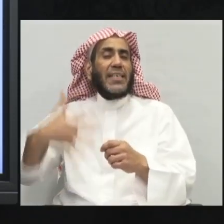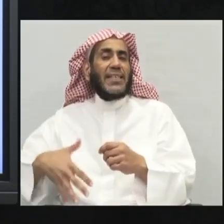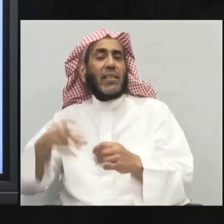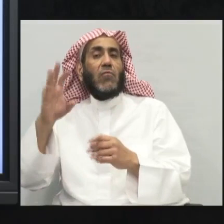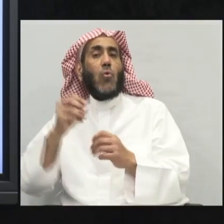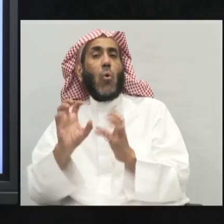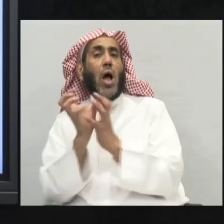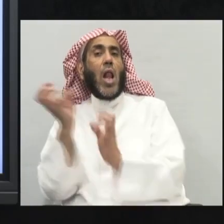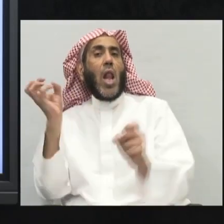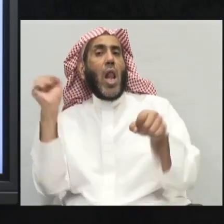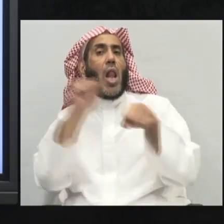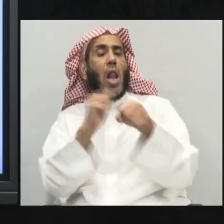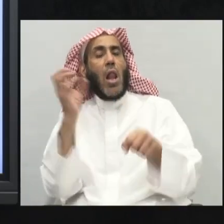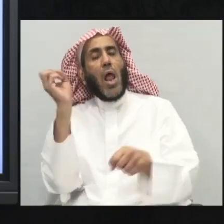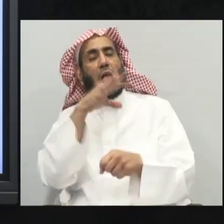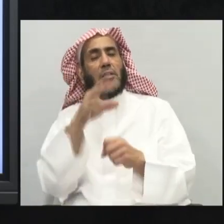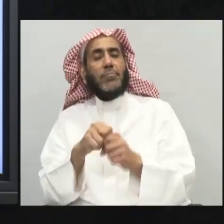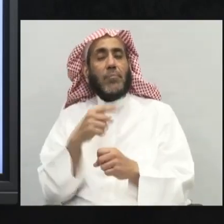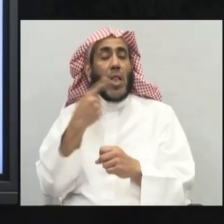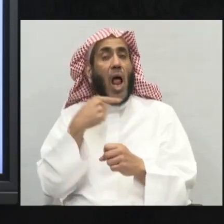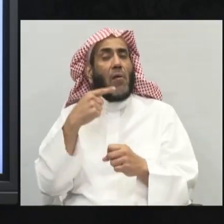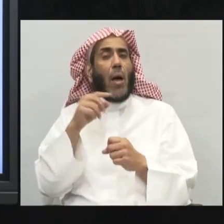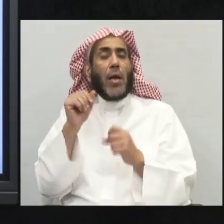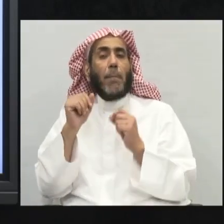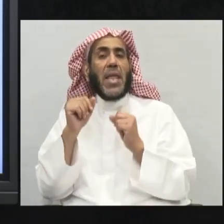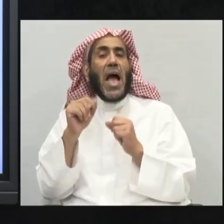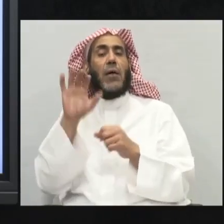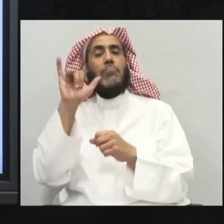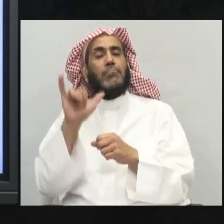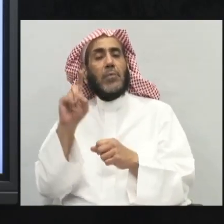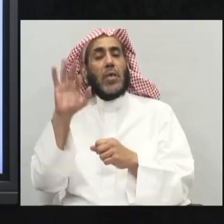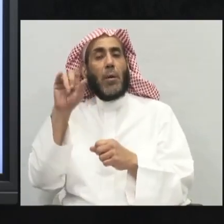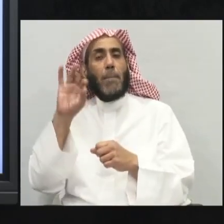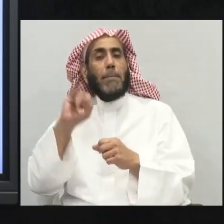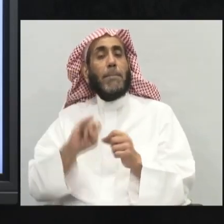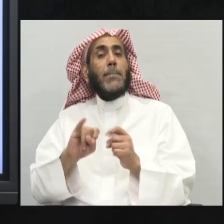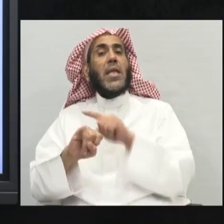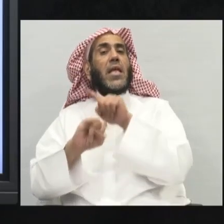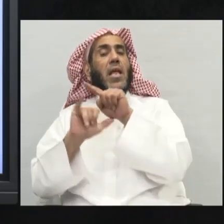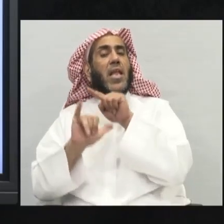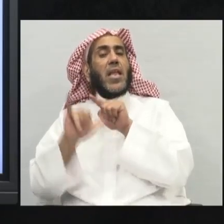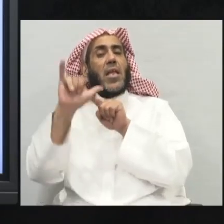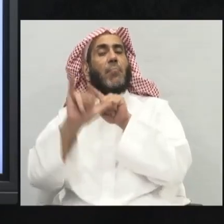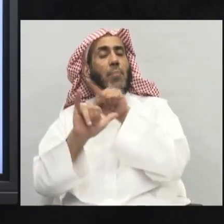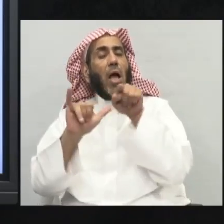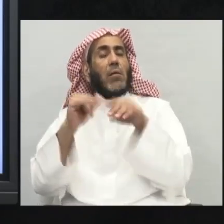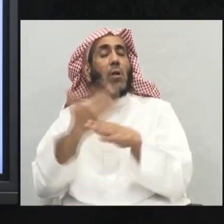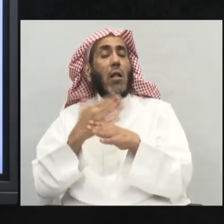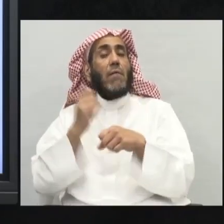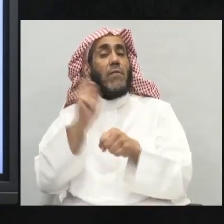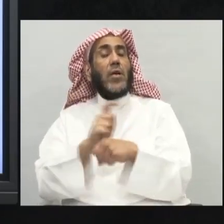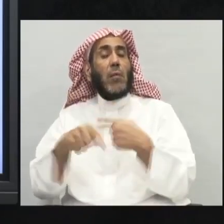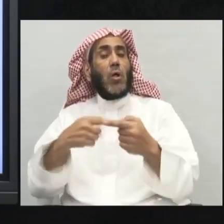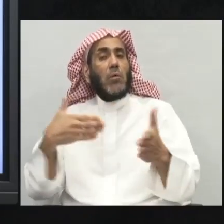الحجر لن يرمي نطقت الفتحه فليست ثقيله ولا حتى متعذره لماذا لان الفعل المضارع